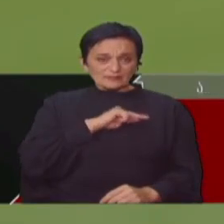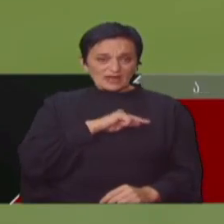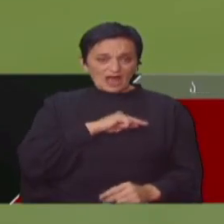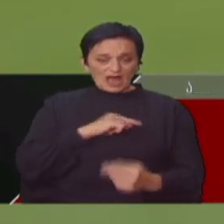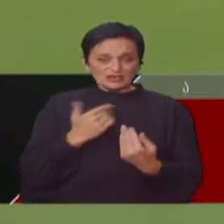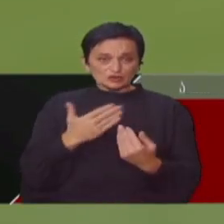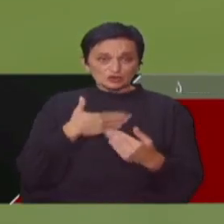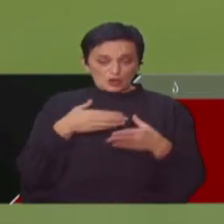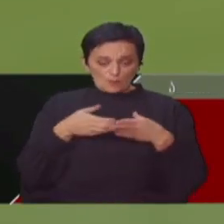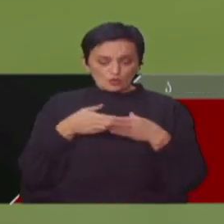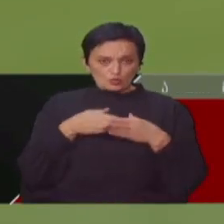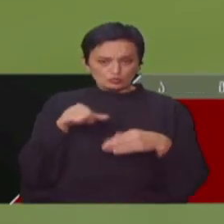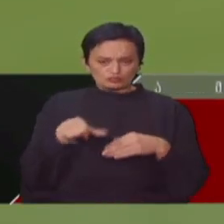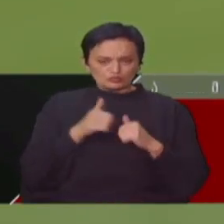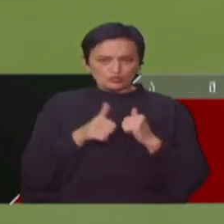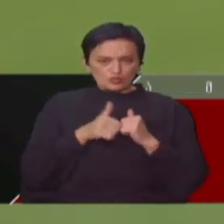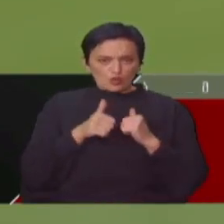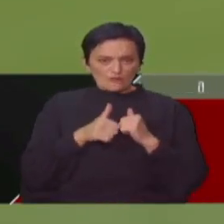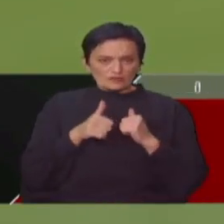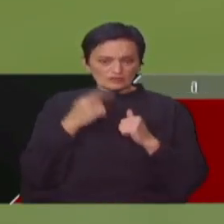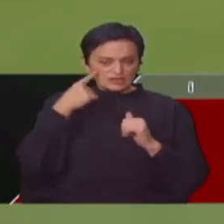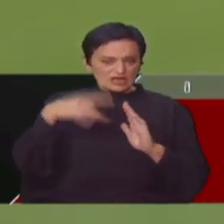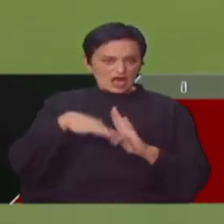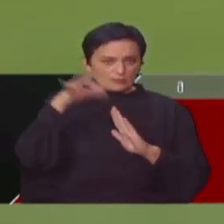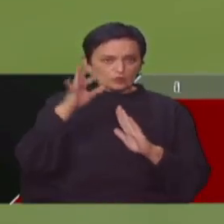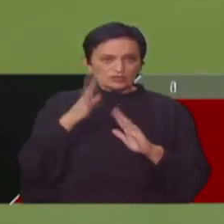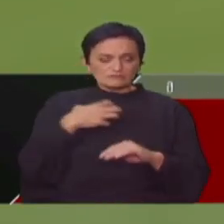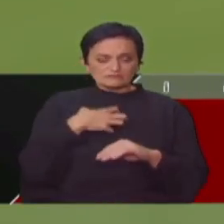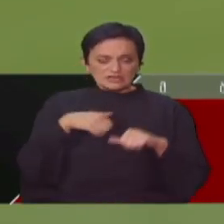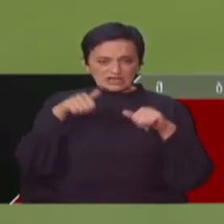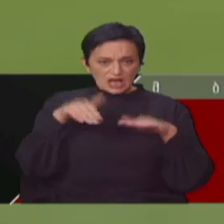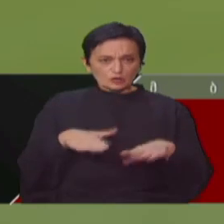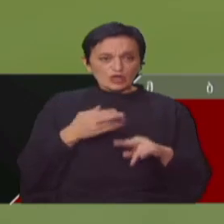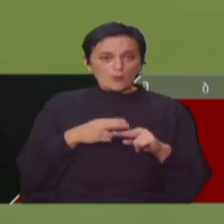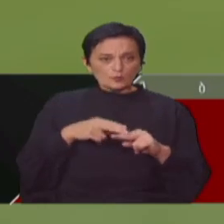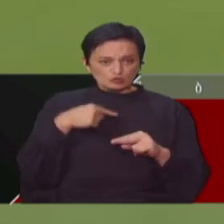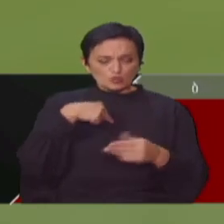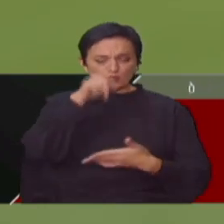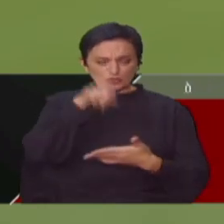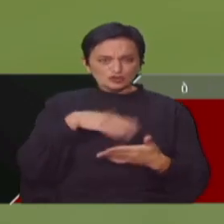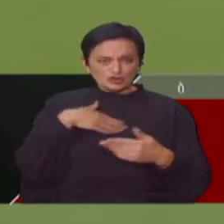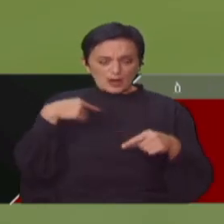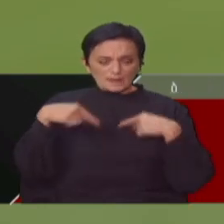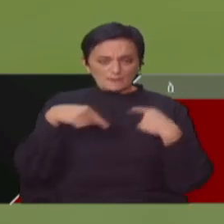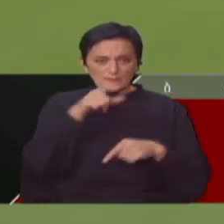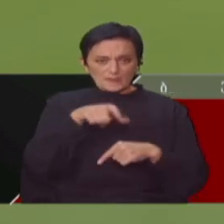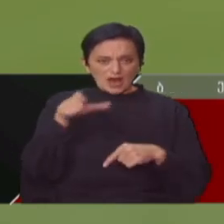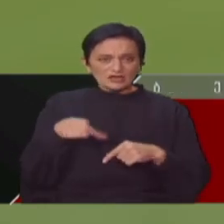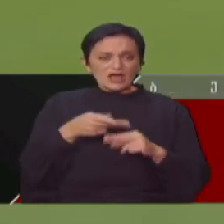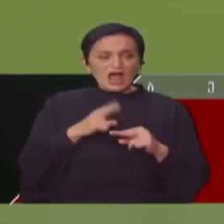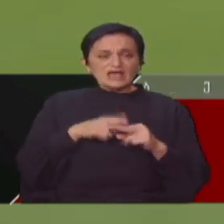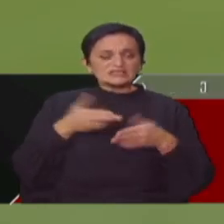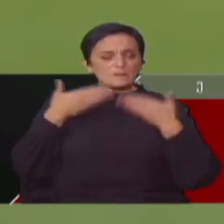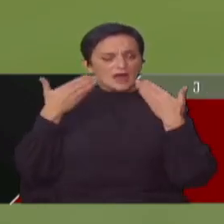ხასიათს, რომელიც ჩემს გულს ყოველთვის ჰქონდა და გამოარჩევდა, იქნება გადამწყვეტი მნიშვნელობა, ამიტომ მე წამსთან ჯერა ჩემი ფეხბურთელები, რა თქმა უნდა, არ იქნება ეს